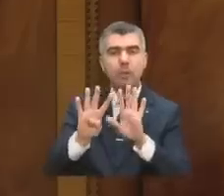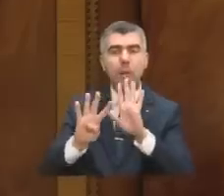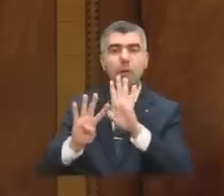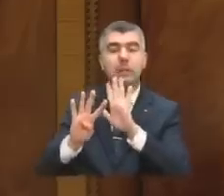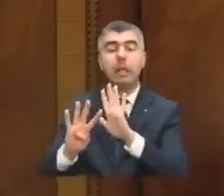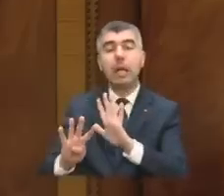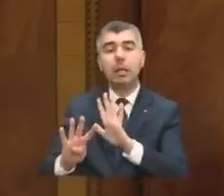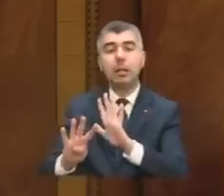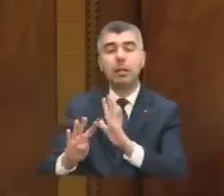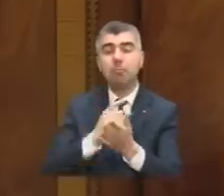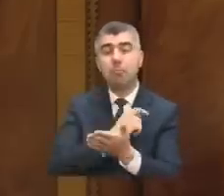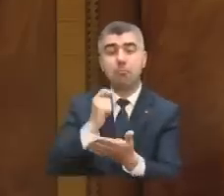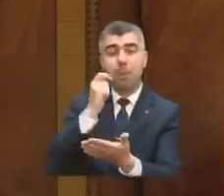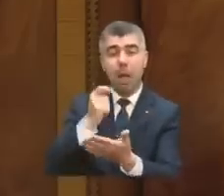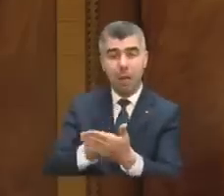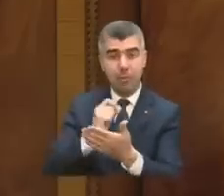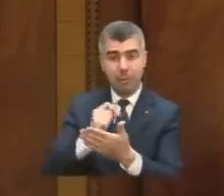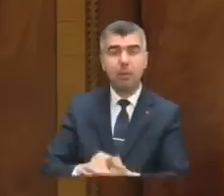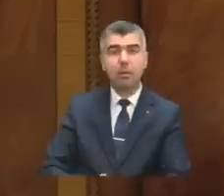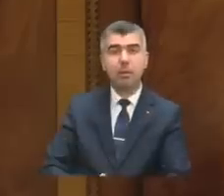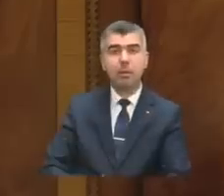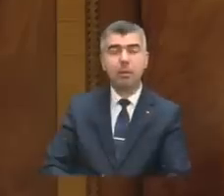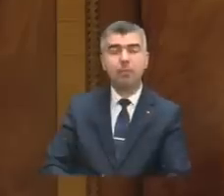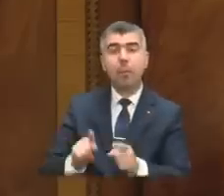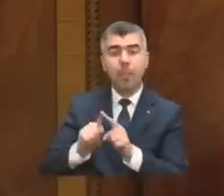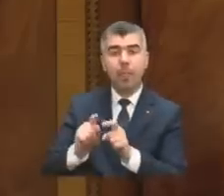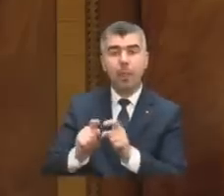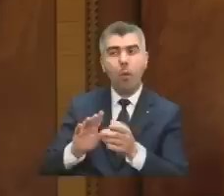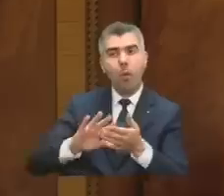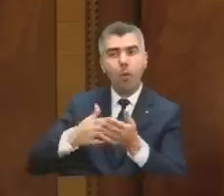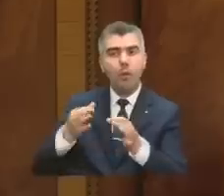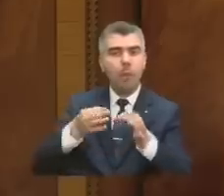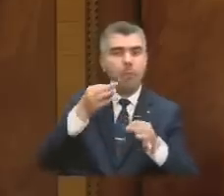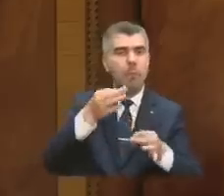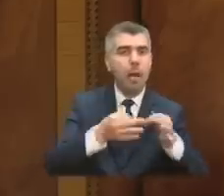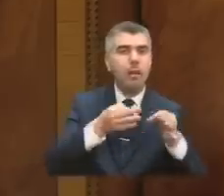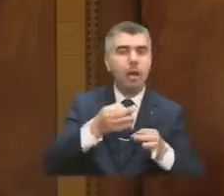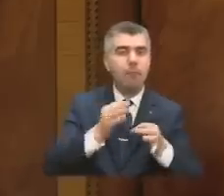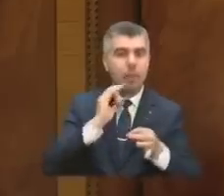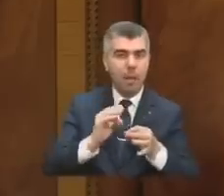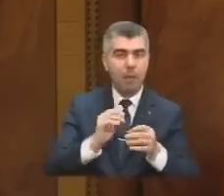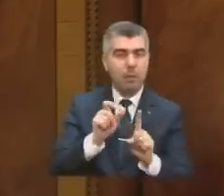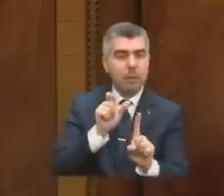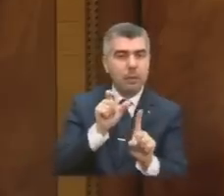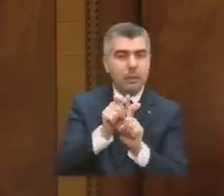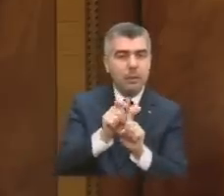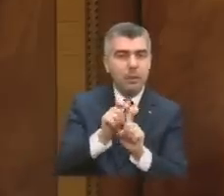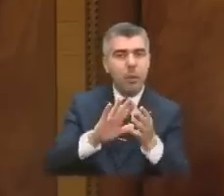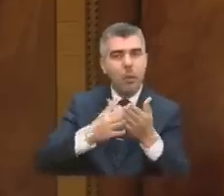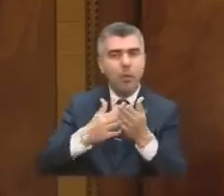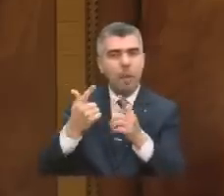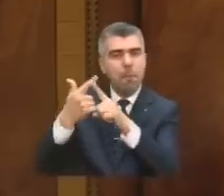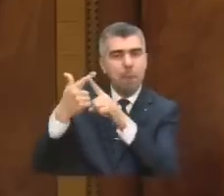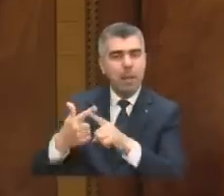وقرار قضت بموجبها هيئات هذه المحاكم بعقوبات بمبلغ اجمالي